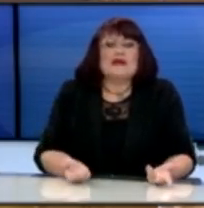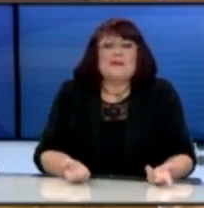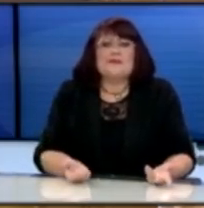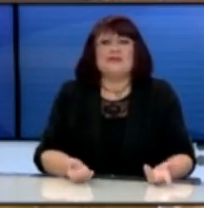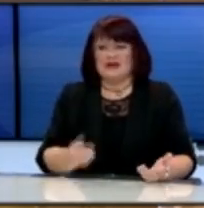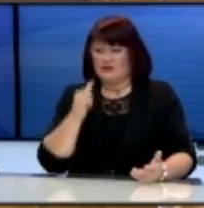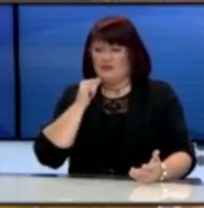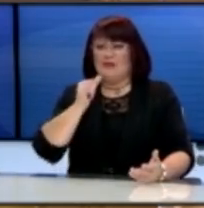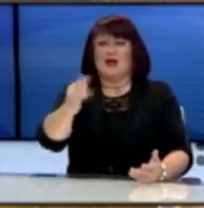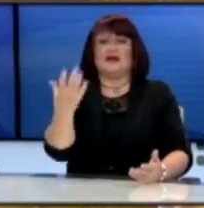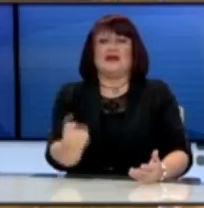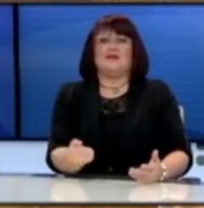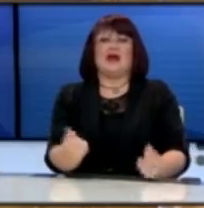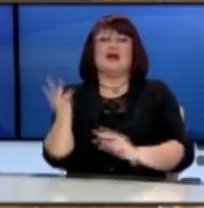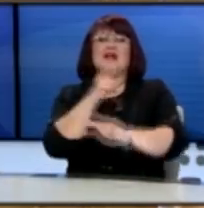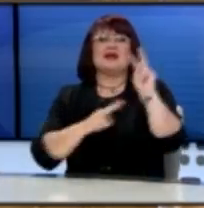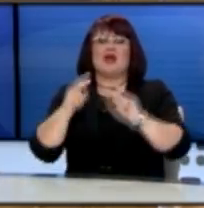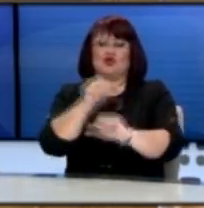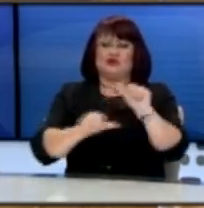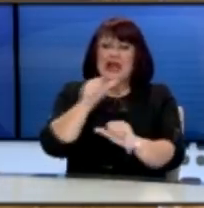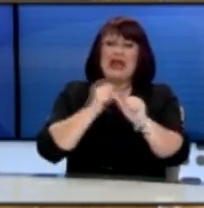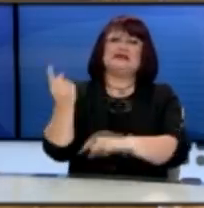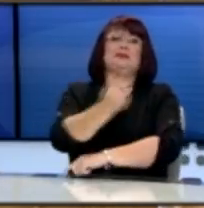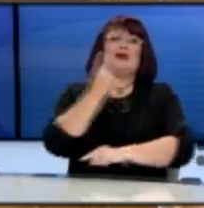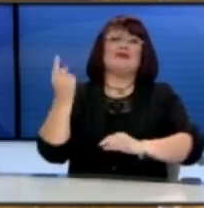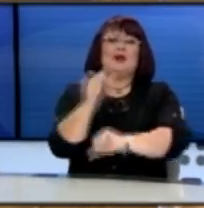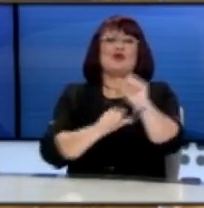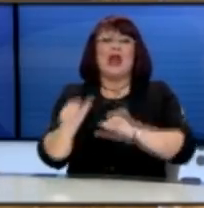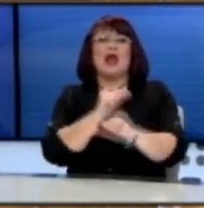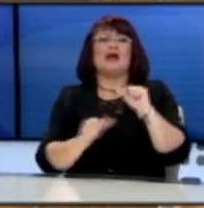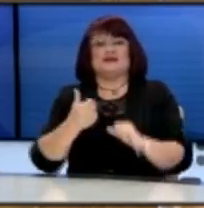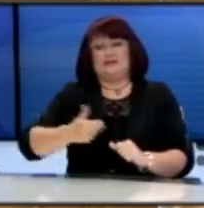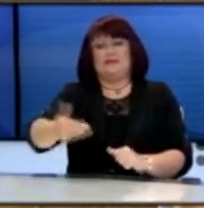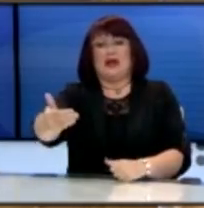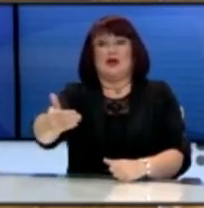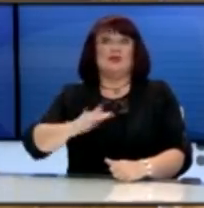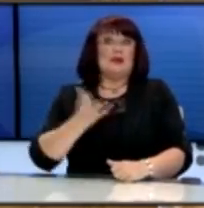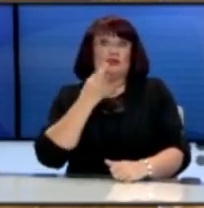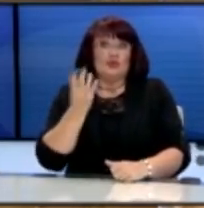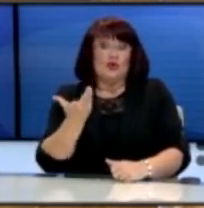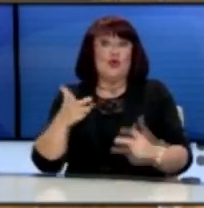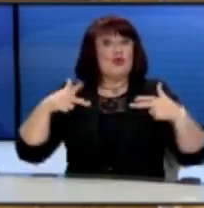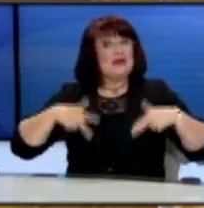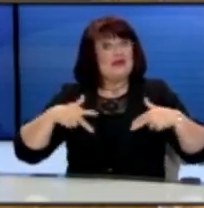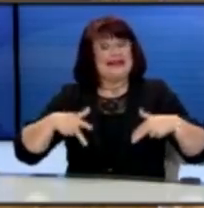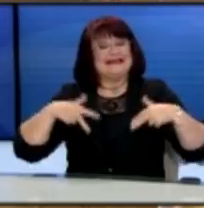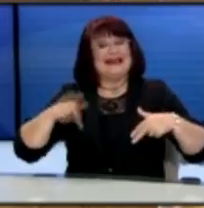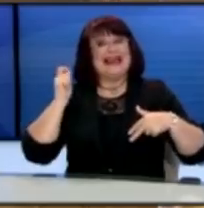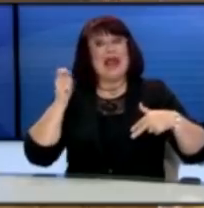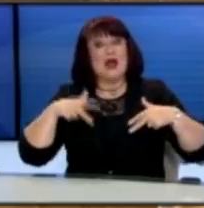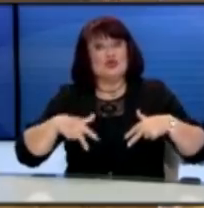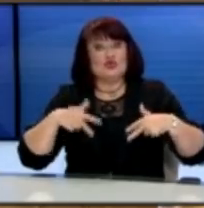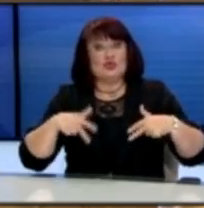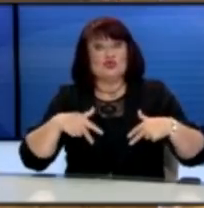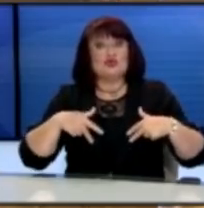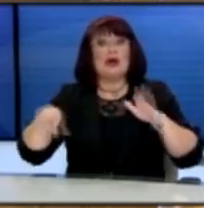πάντα ισχύει και θα ισχύει πολύ περισσότερο στο μέλλον. Γι' αυτό και ένα κράτος, μια κυβέρνηση, για αυτά